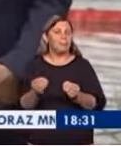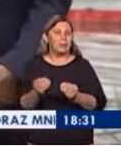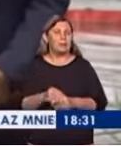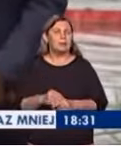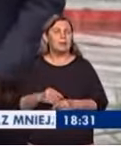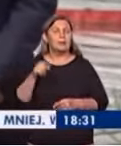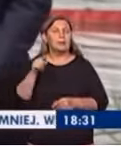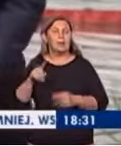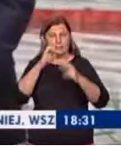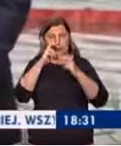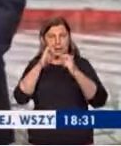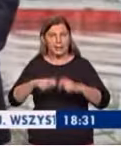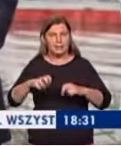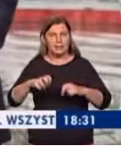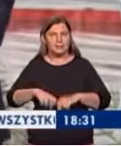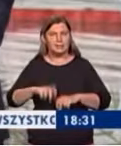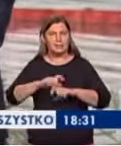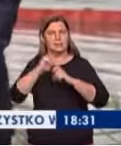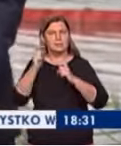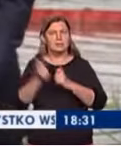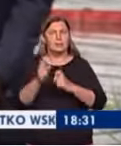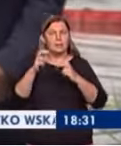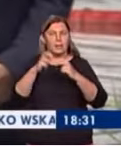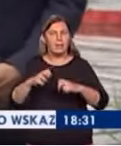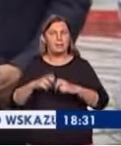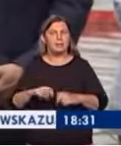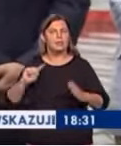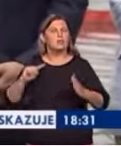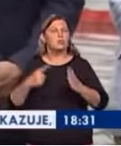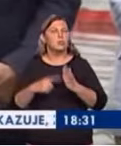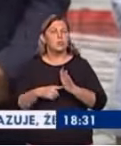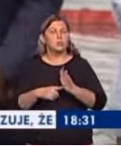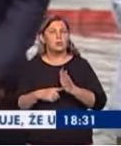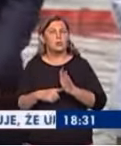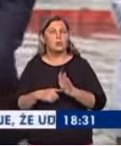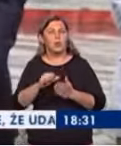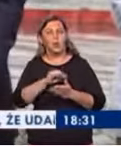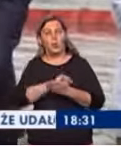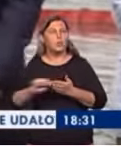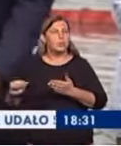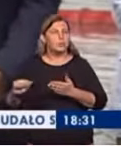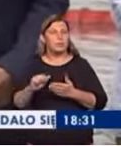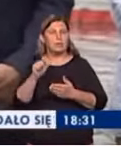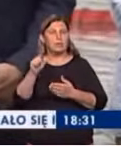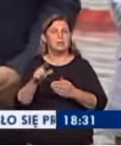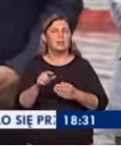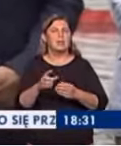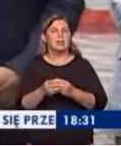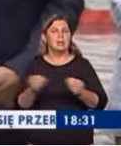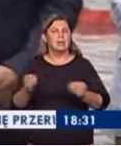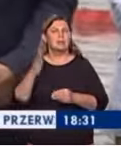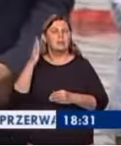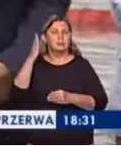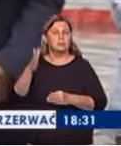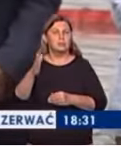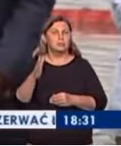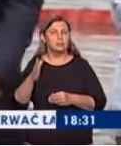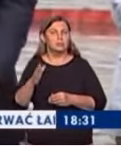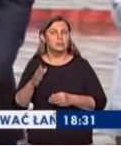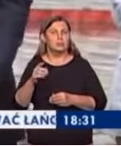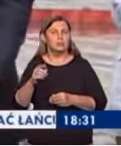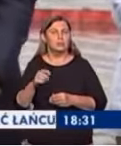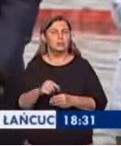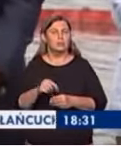oczywiście poza tą analizą, cała analiza dotycząca usuwania tego gatunku, zapobiegania w przyszłości pojawienia się